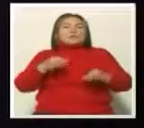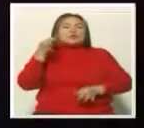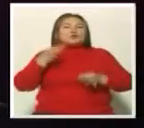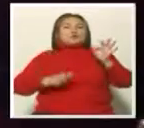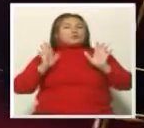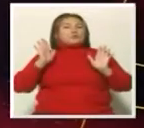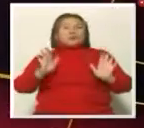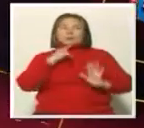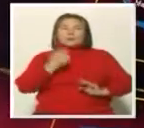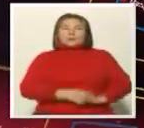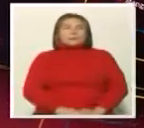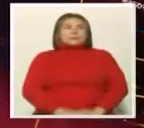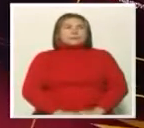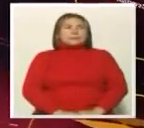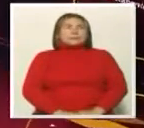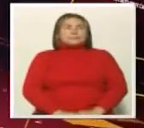судом